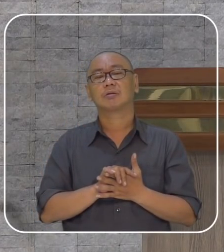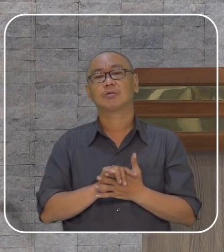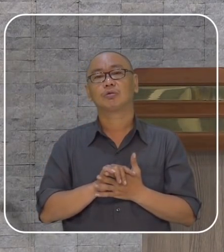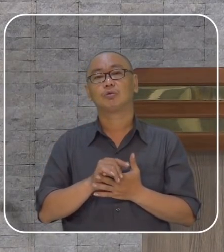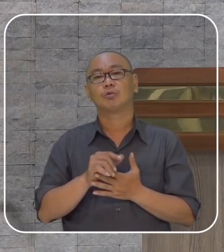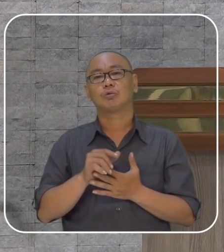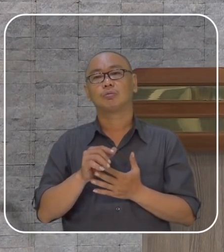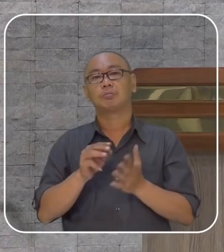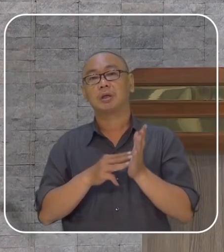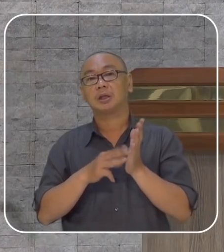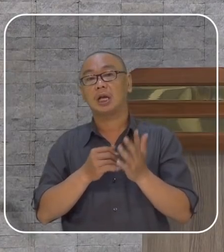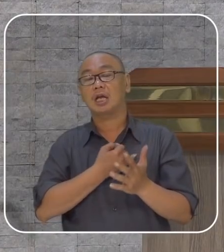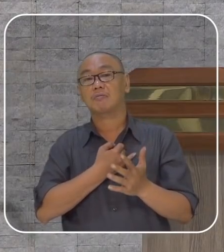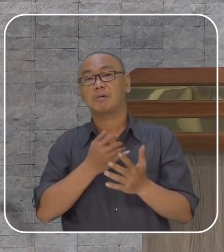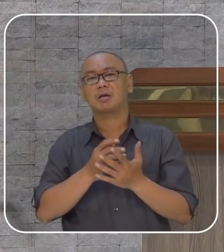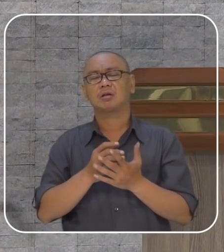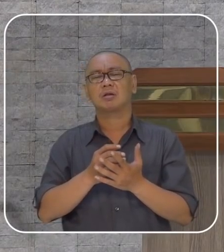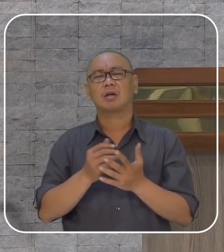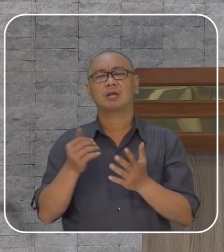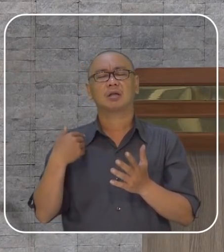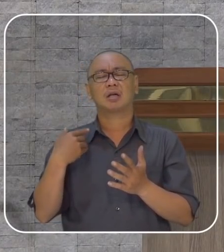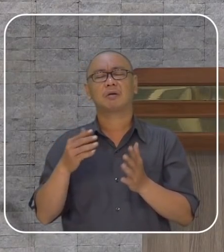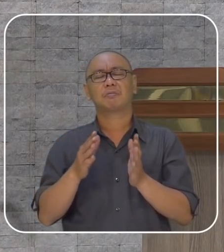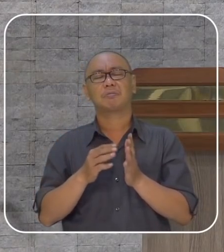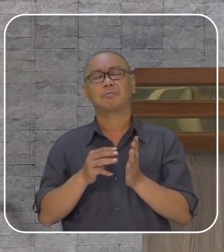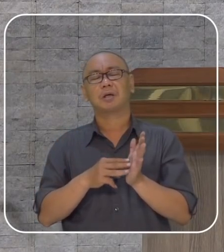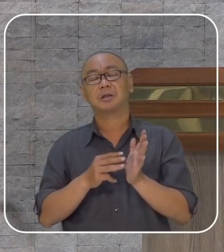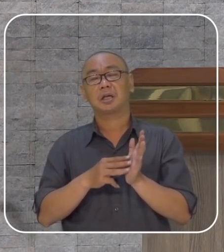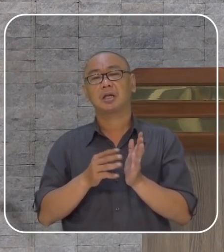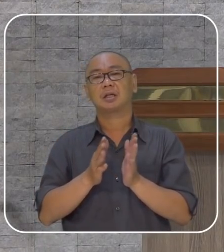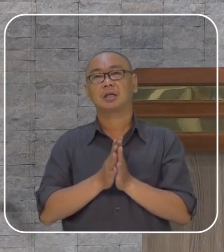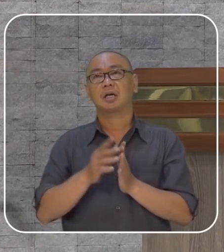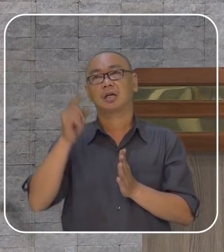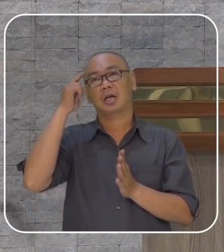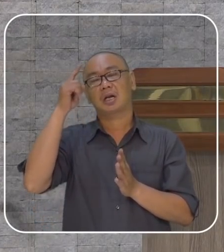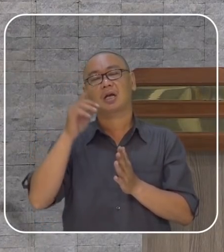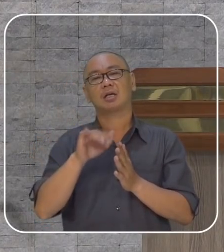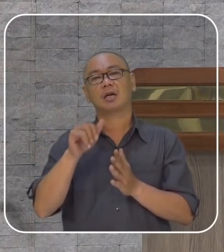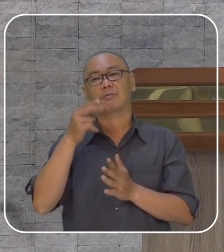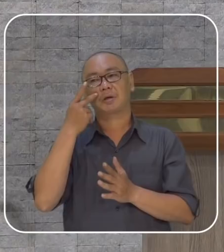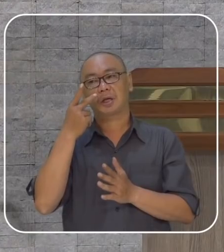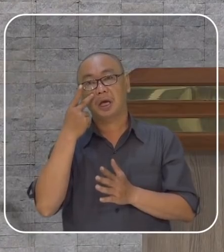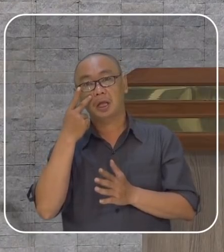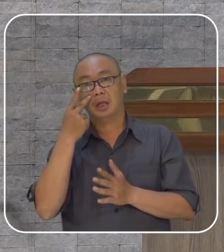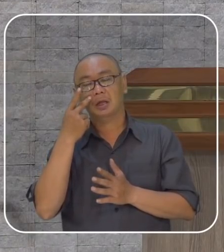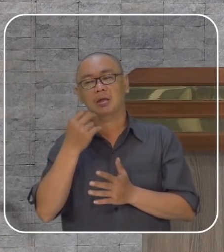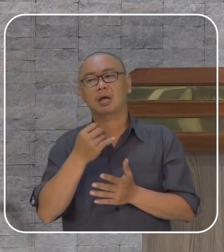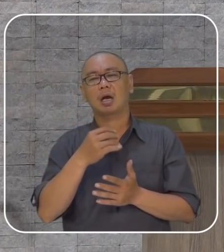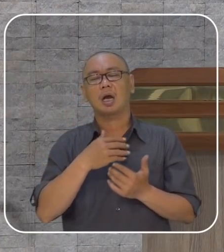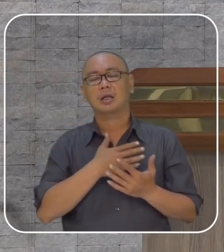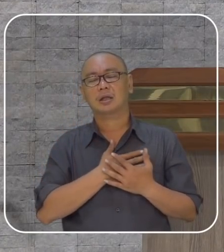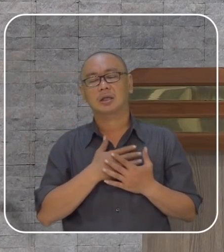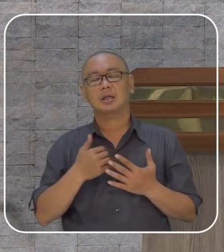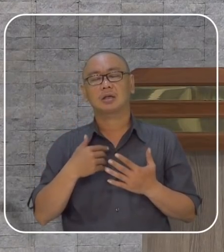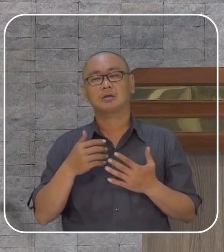atau kepercayaan adalah urusan dengan Allah yang Maha Kudus, yang melihat hati dan kekudusan dari